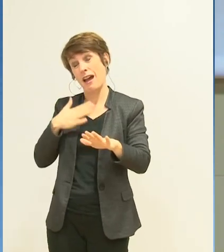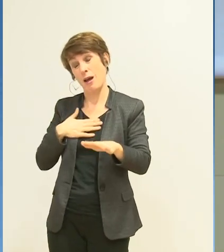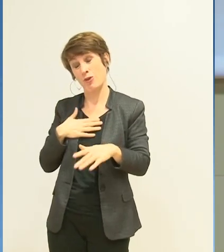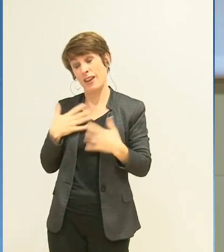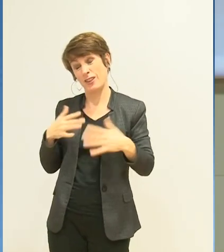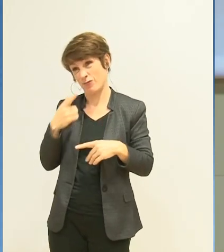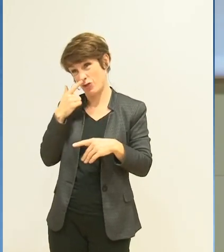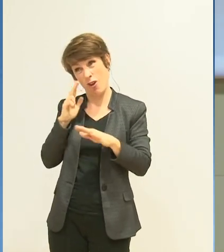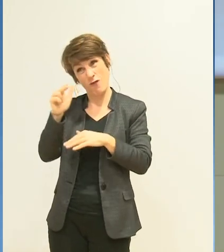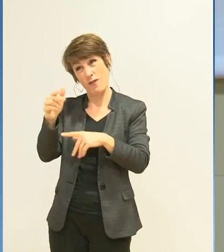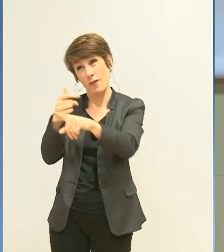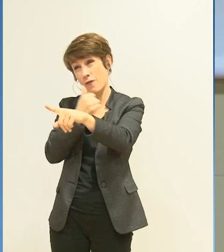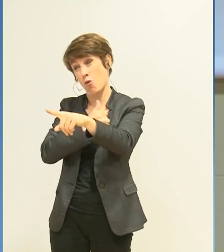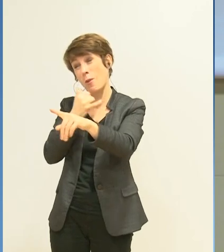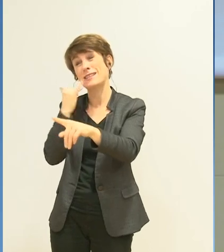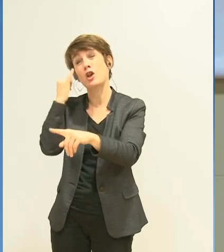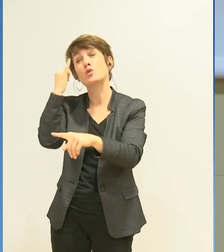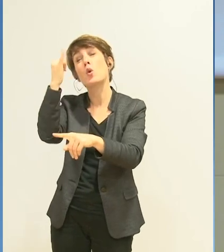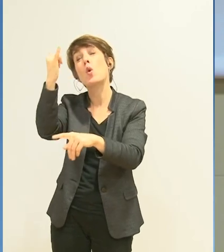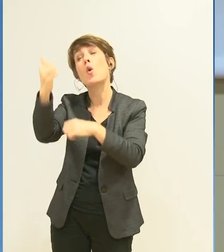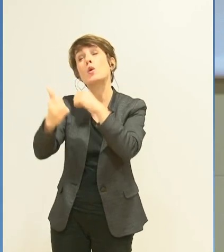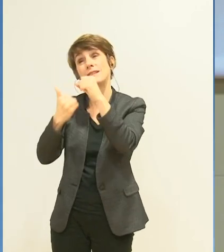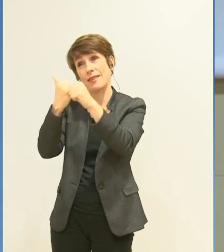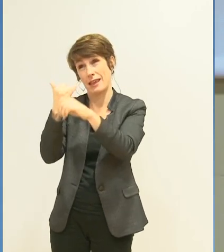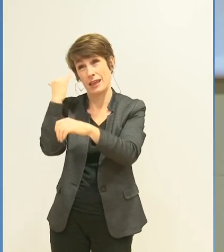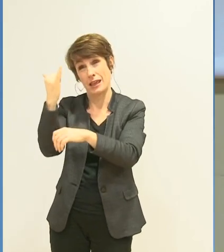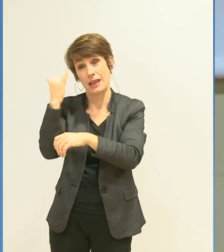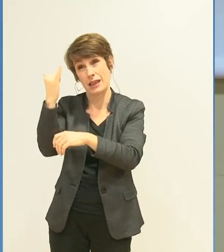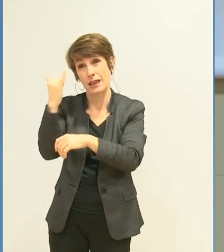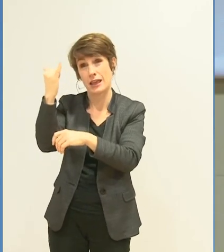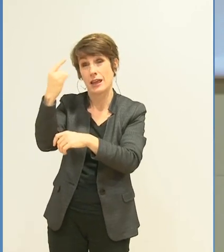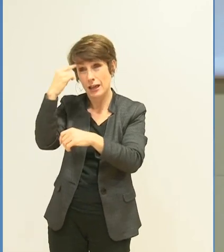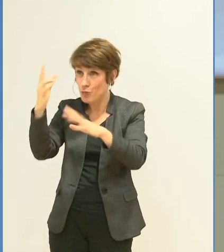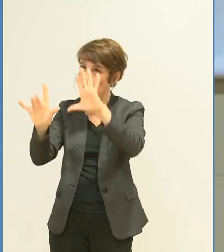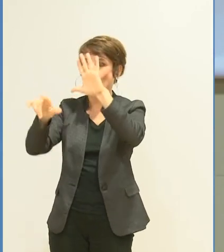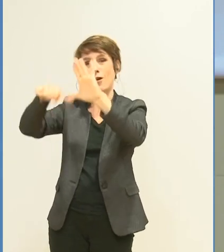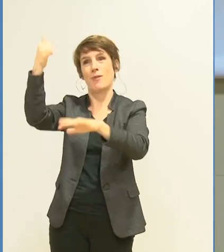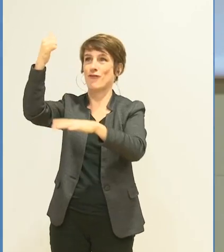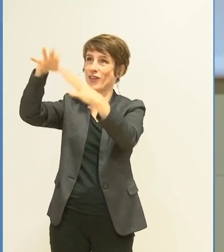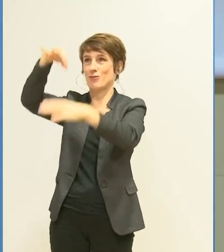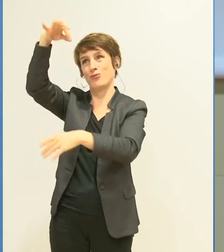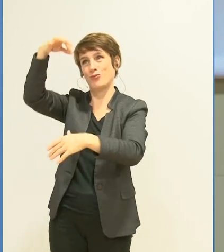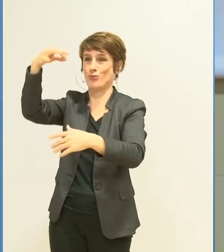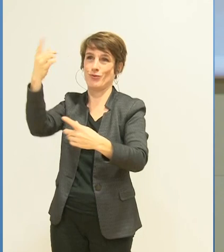recouvert de l'aube de la société civile avant de pouvoir présider ce conseil municipal